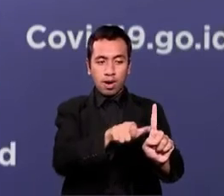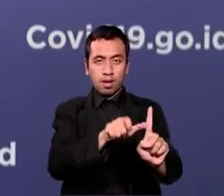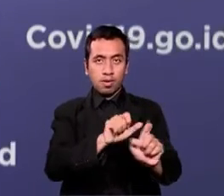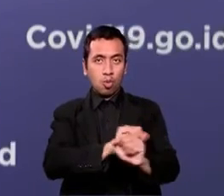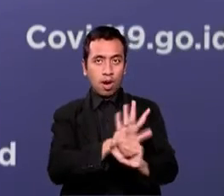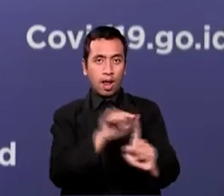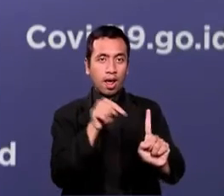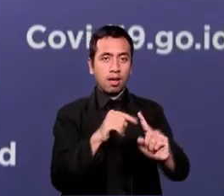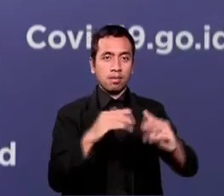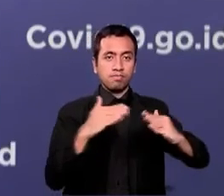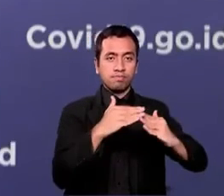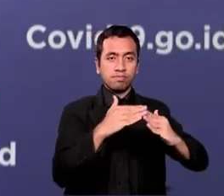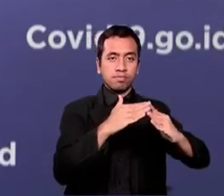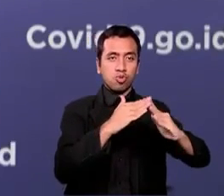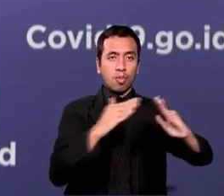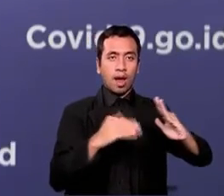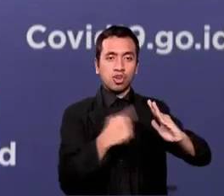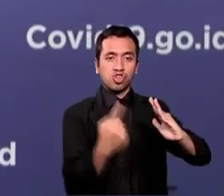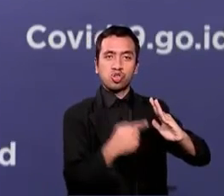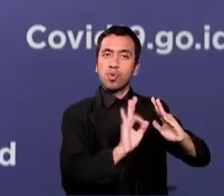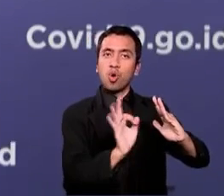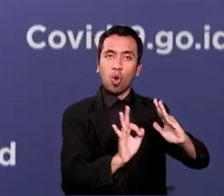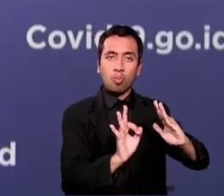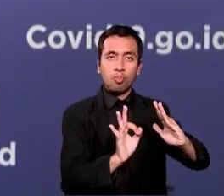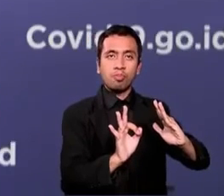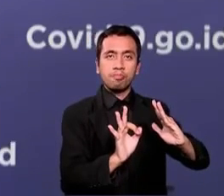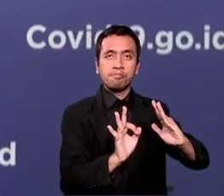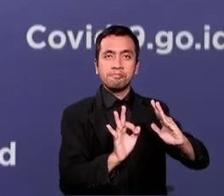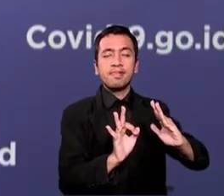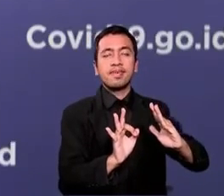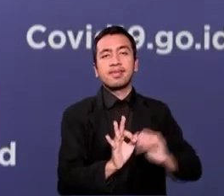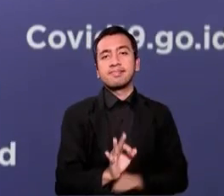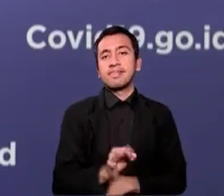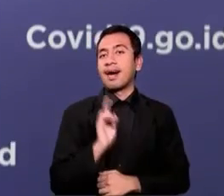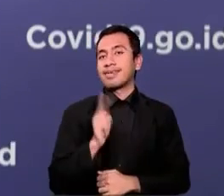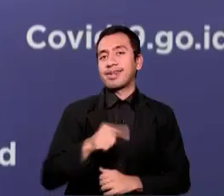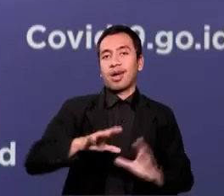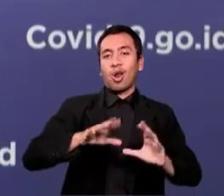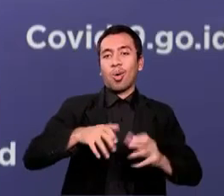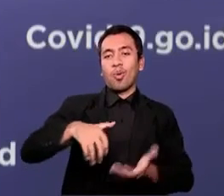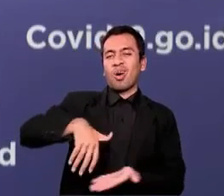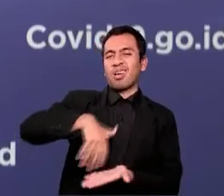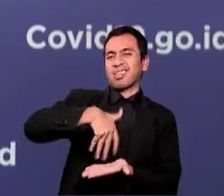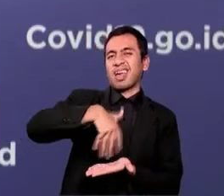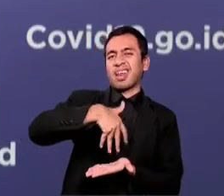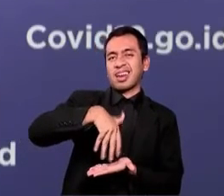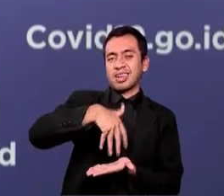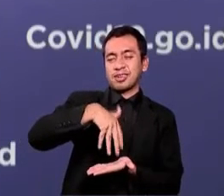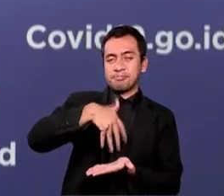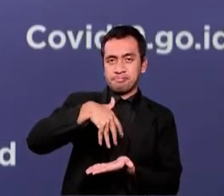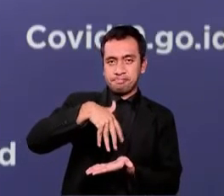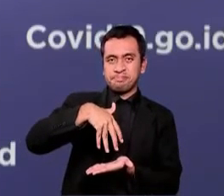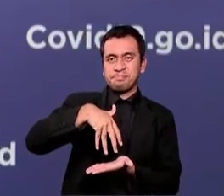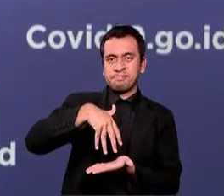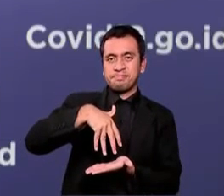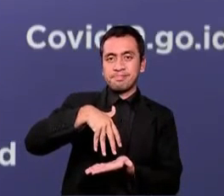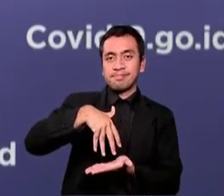baik dan kemudian masih banyak kelompok rentan yang tidak menyadari bahwa